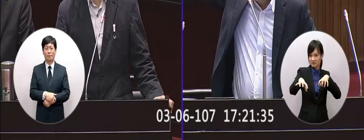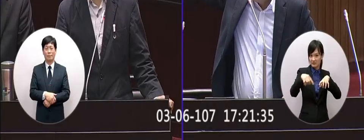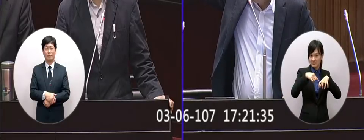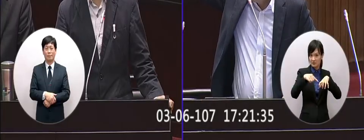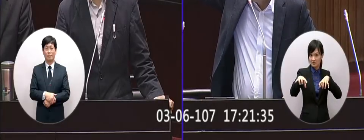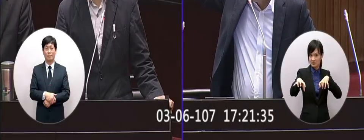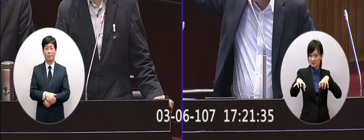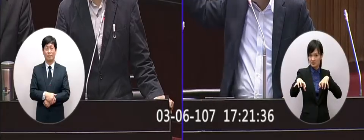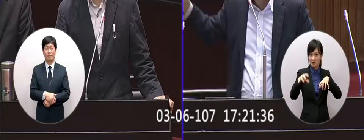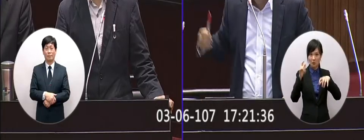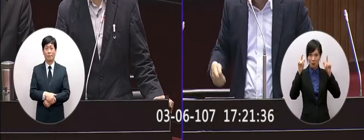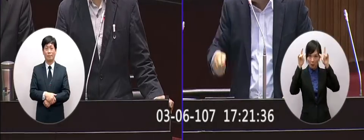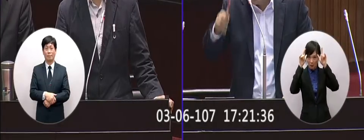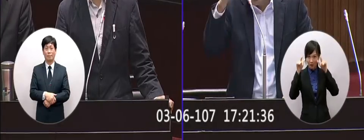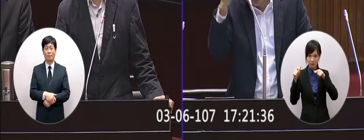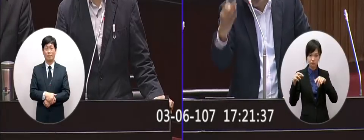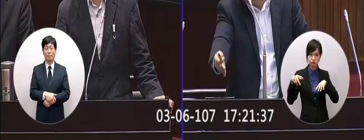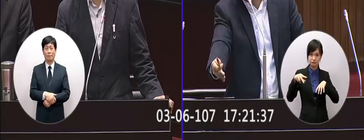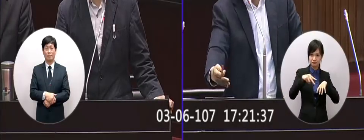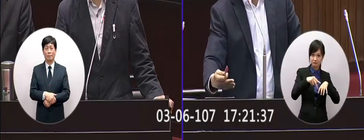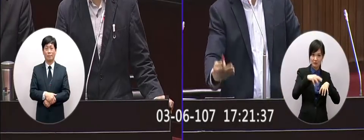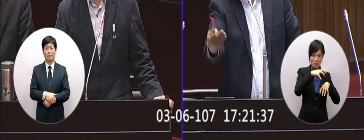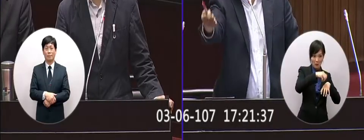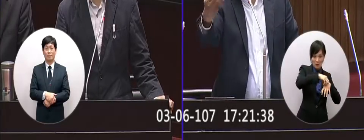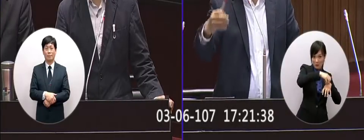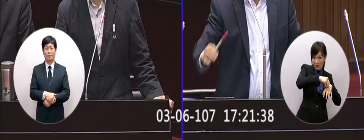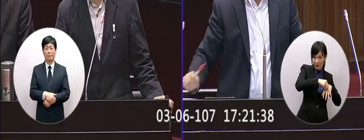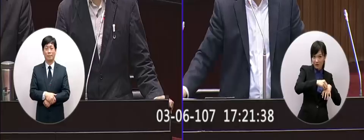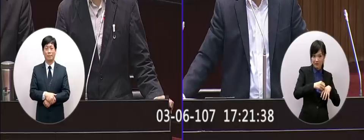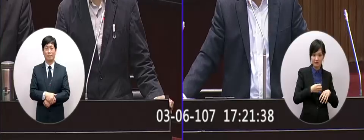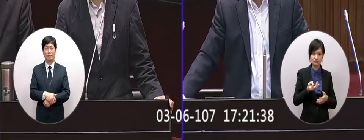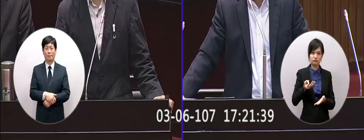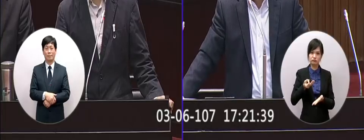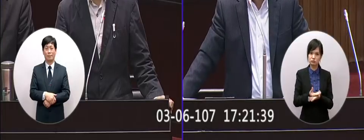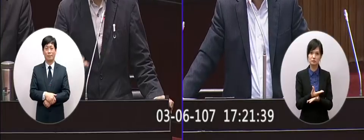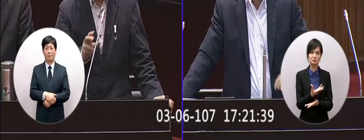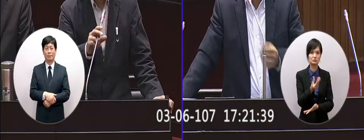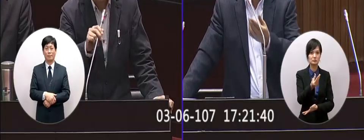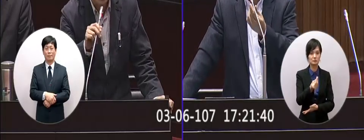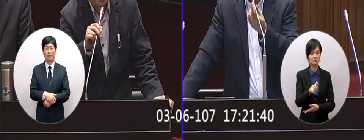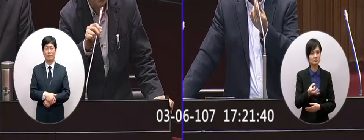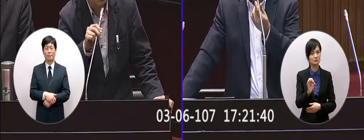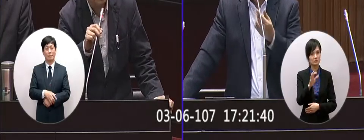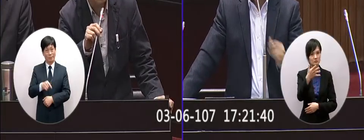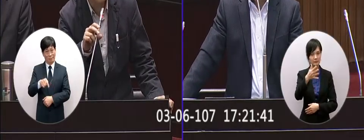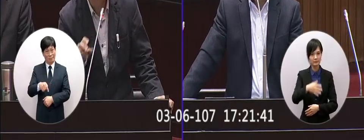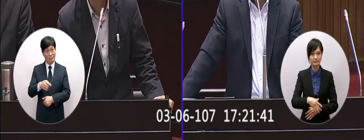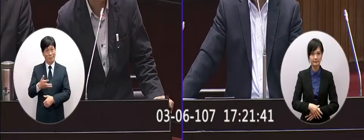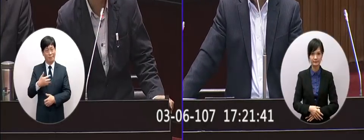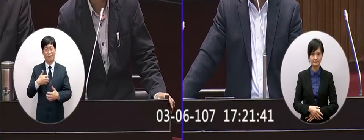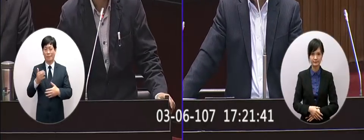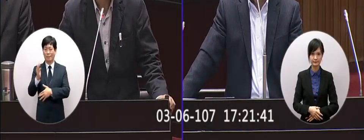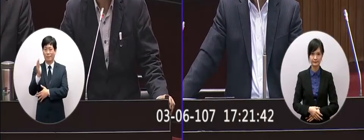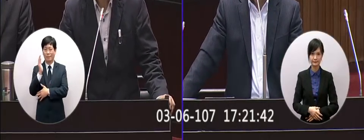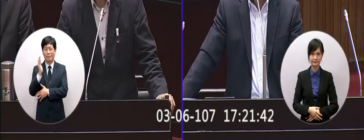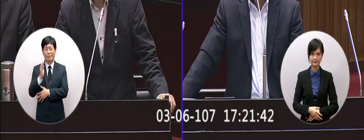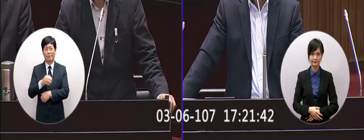残忍和你生登到，啊，为什么就不赔？我就搞不清楚了。 对了，这个政府